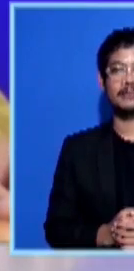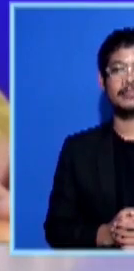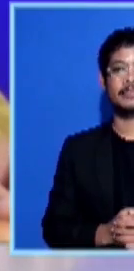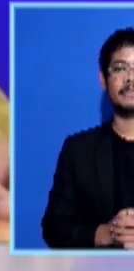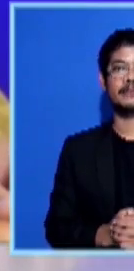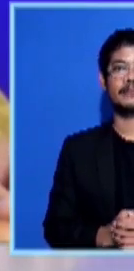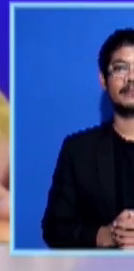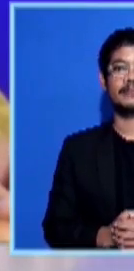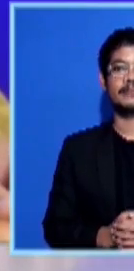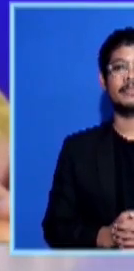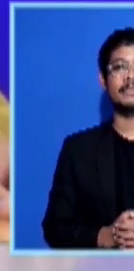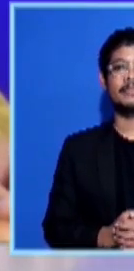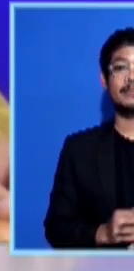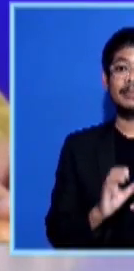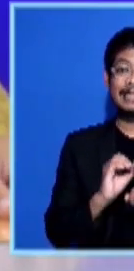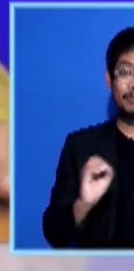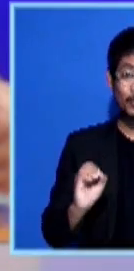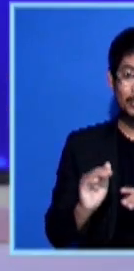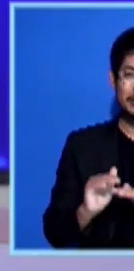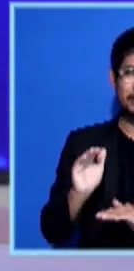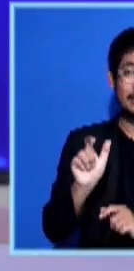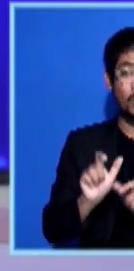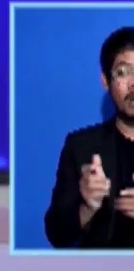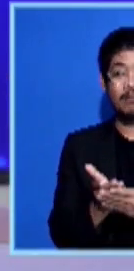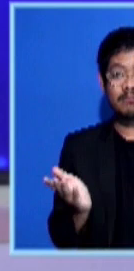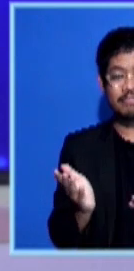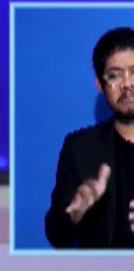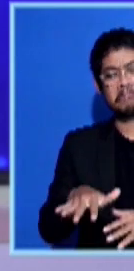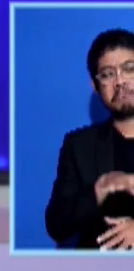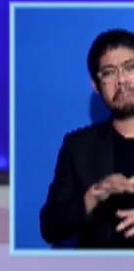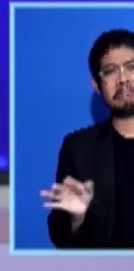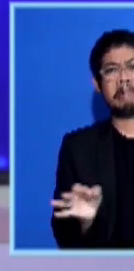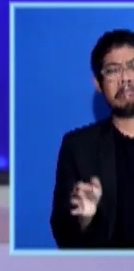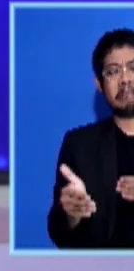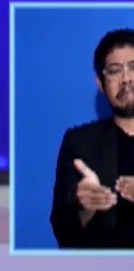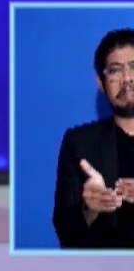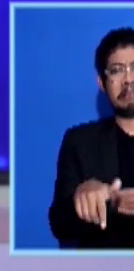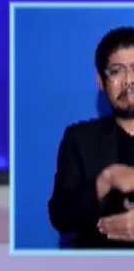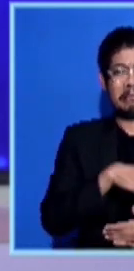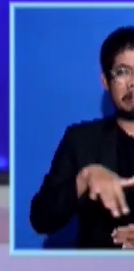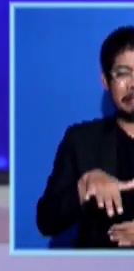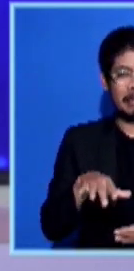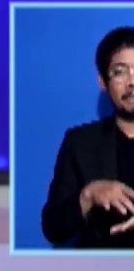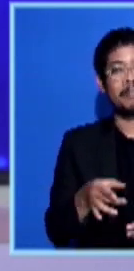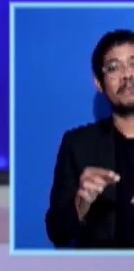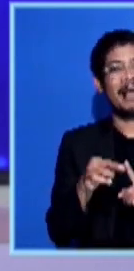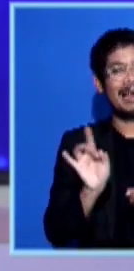Sementara itu, ribuan umat Muslim warga masyarakat pesisir Parang Tritis Bantul hari ini melaksanakan sholat Idul